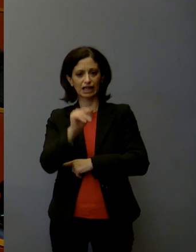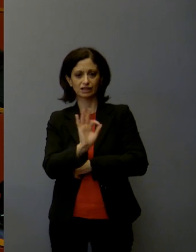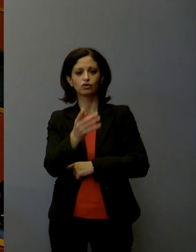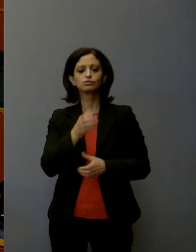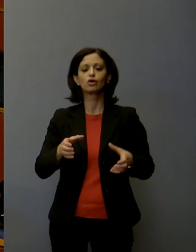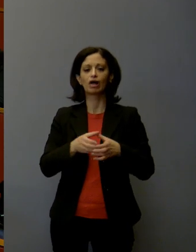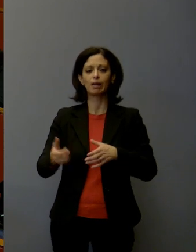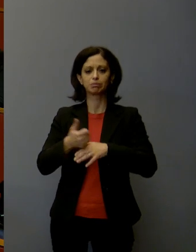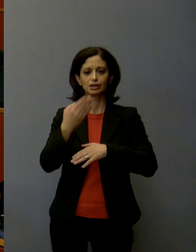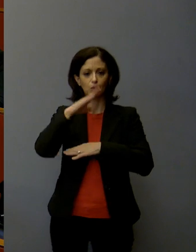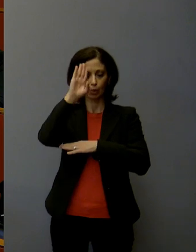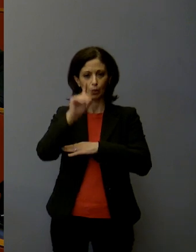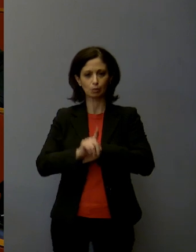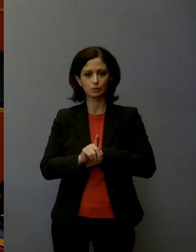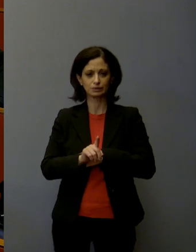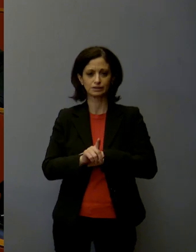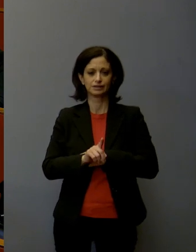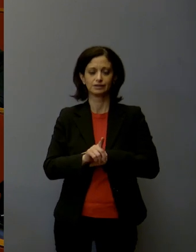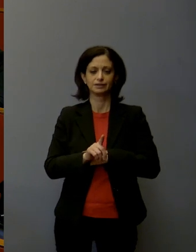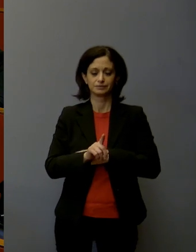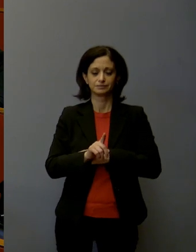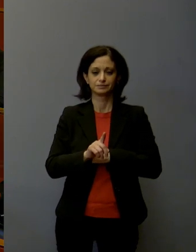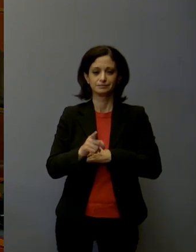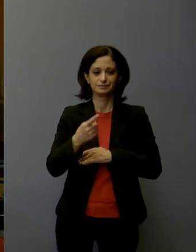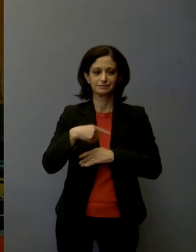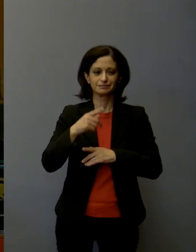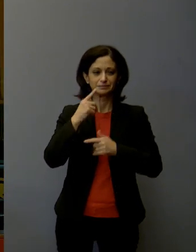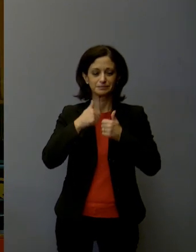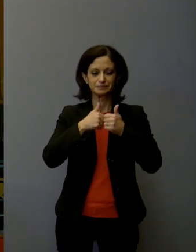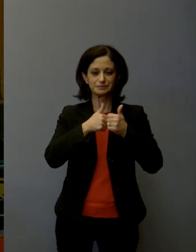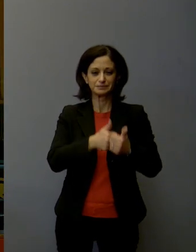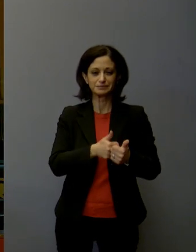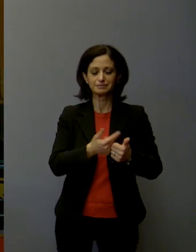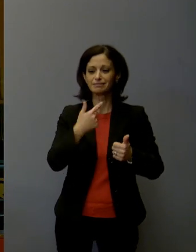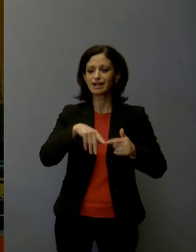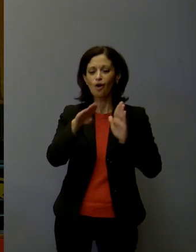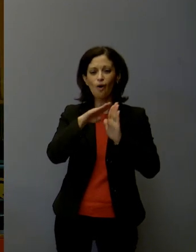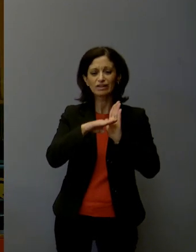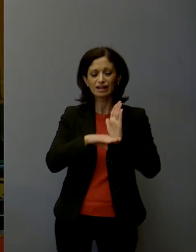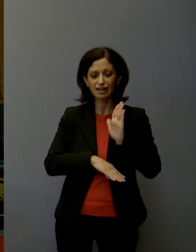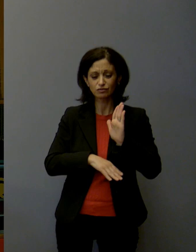capigruppo Allora se vogliamo andare avanti i colori volendo Seguendo